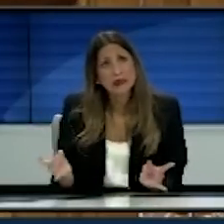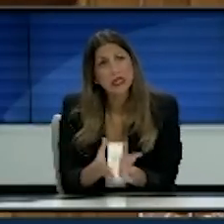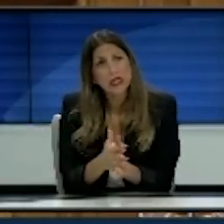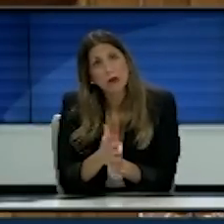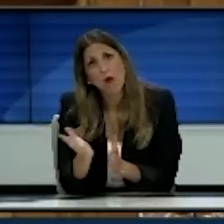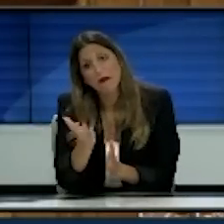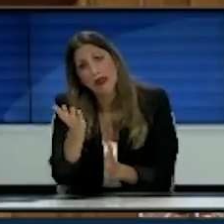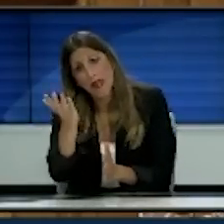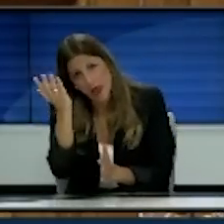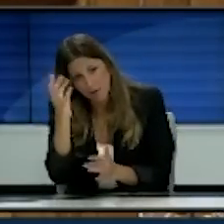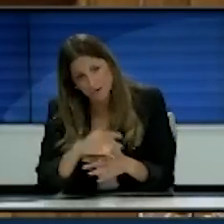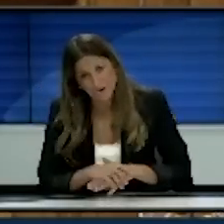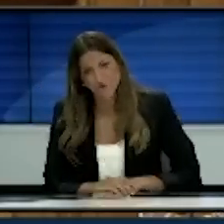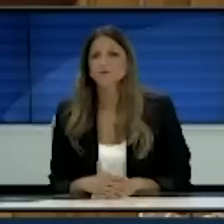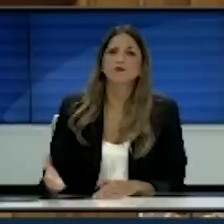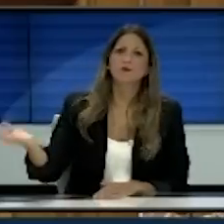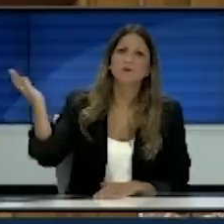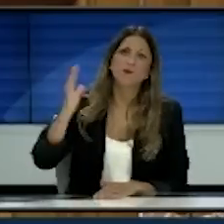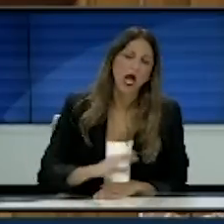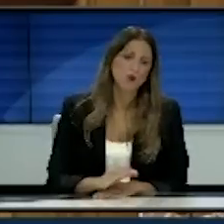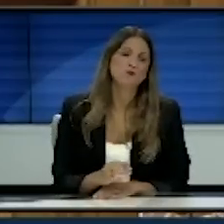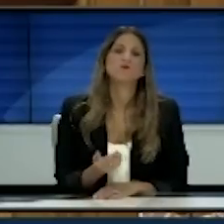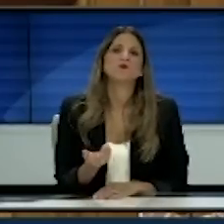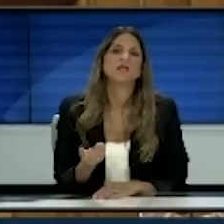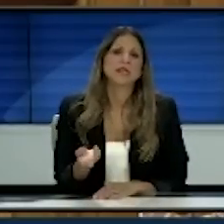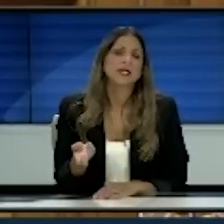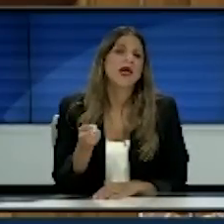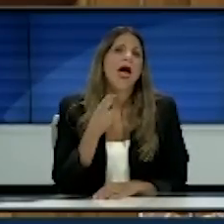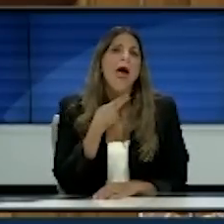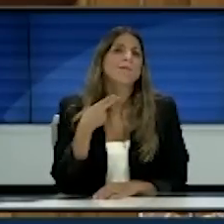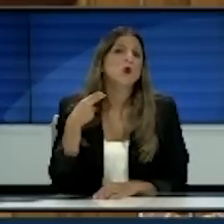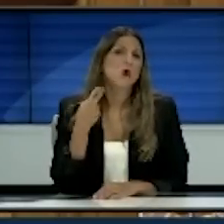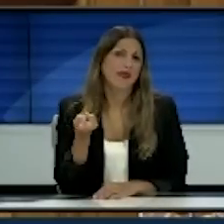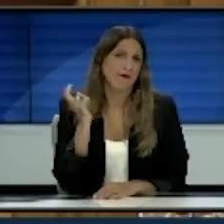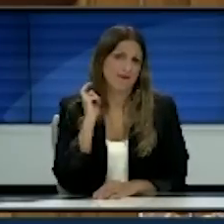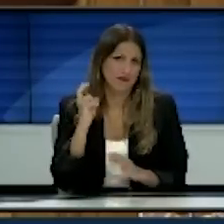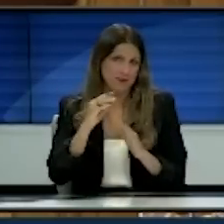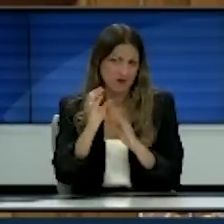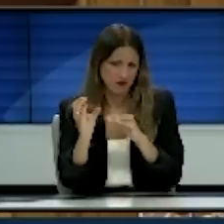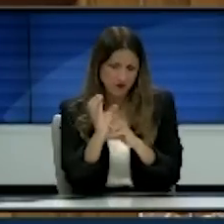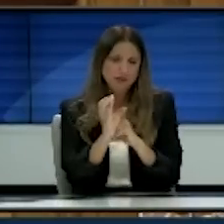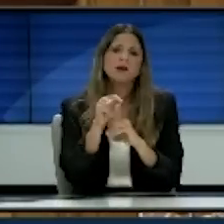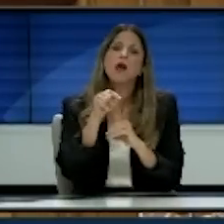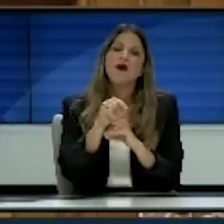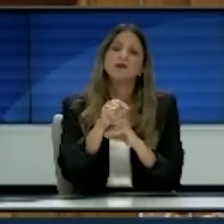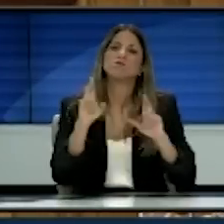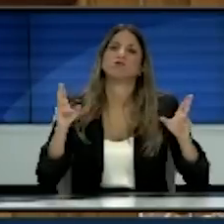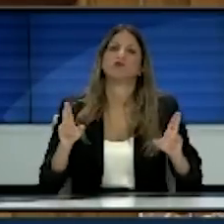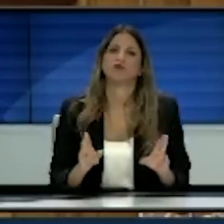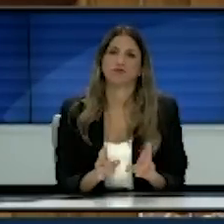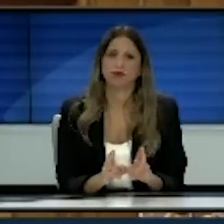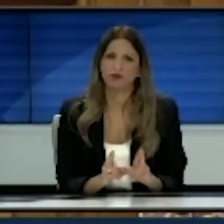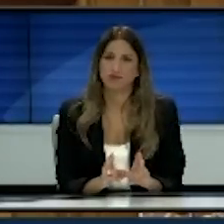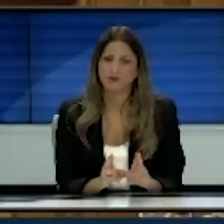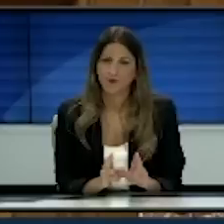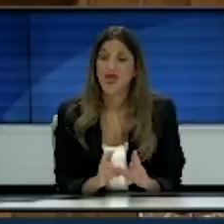στιγμή ιδιωτικοποιήσατε την επικουρική ασφάλιση. Όμως η μείωση της προσωπικής διαφοράς αποδεικνύει ότι δεν